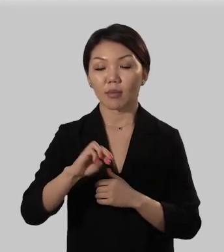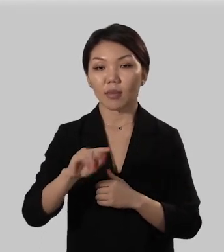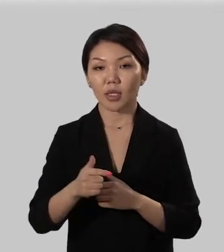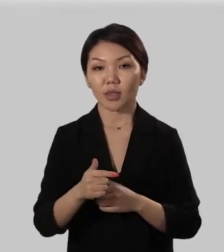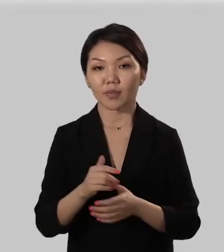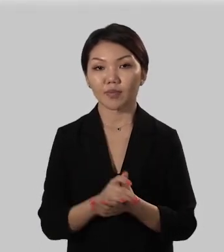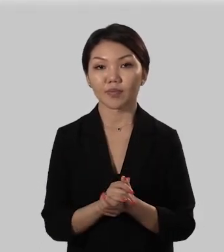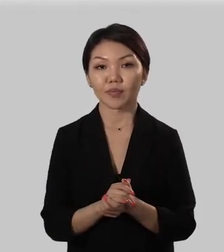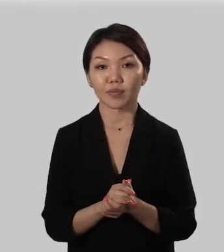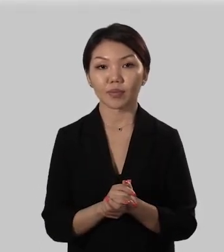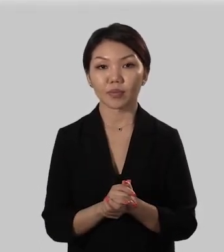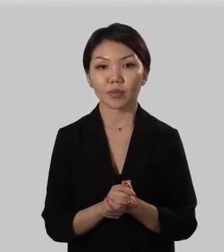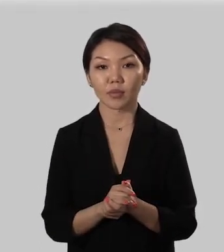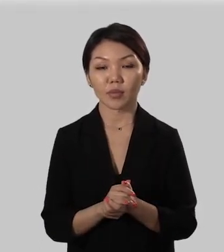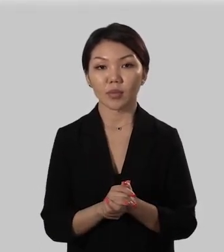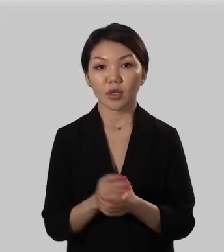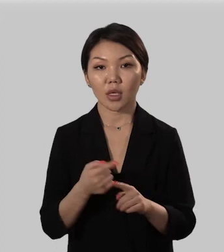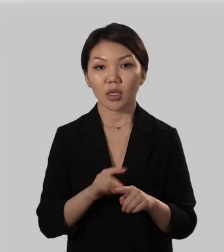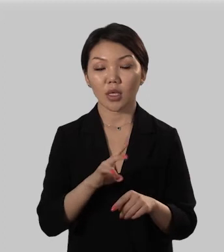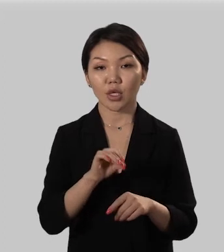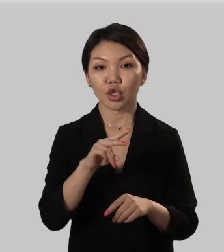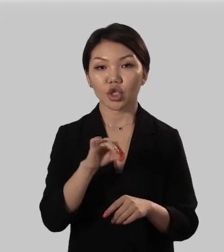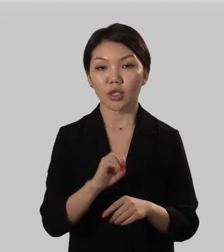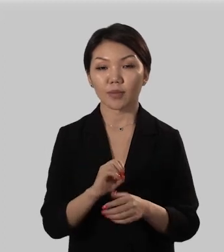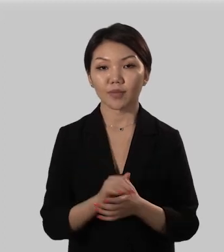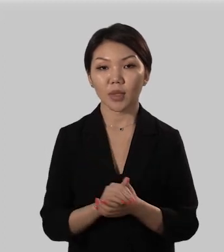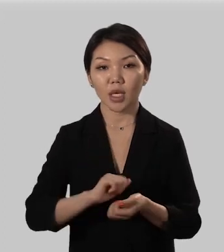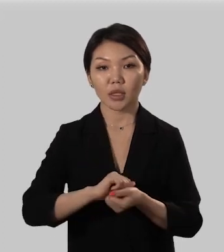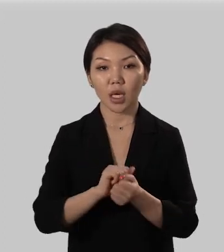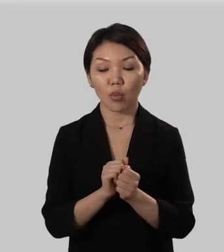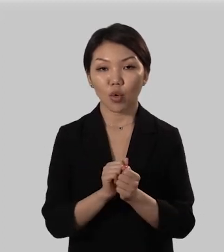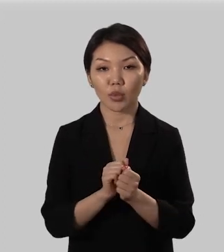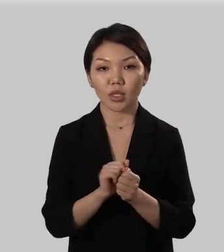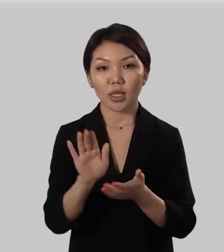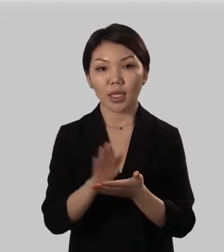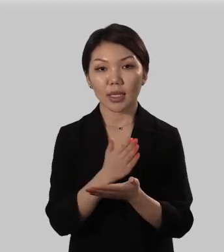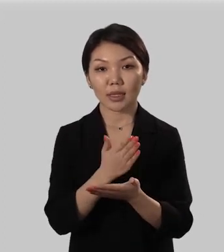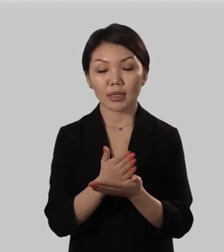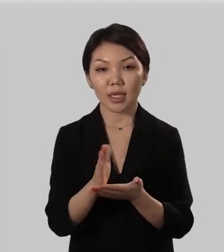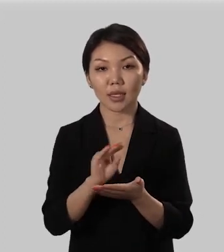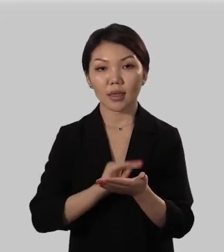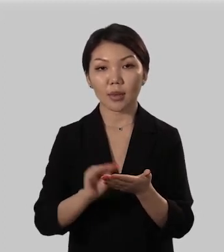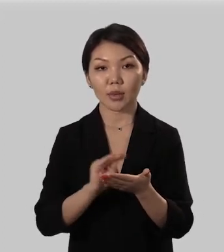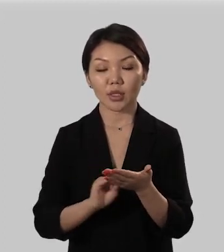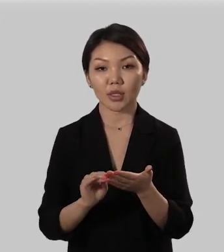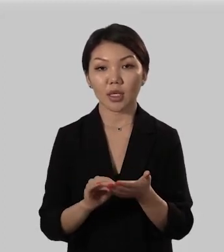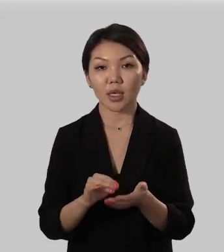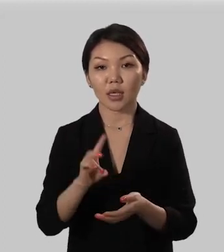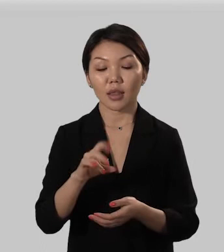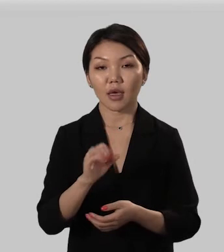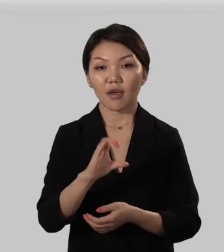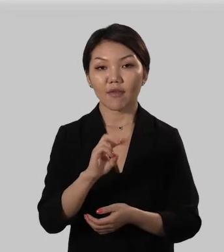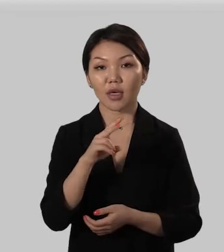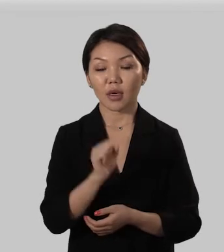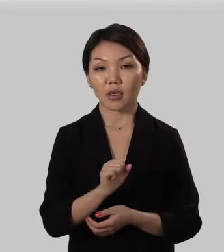на память существительное с предлогом запомнить и раздельное написание на века